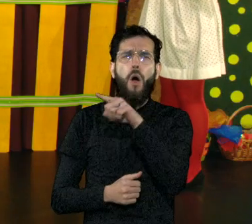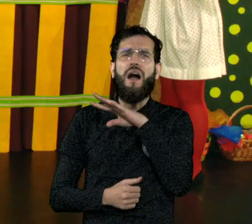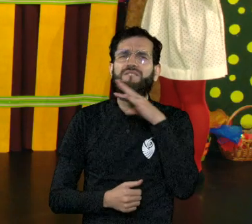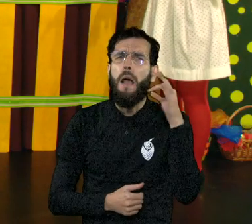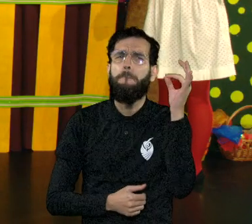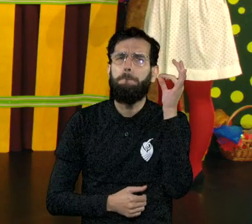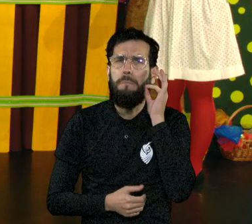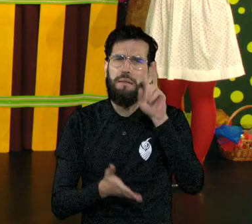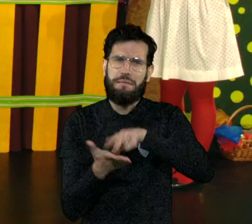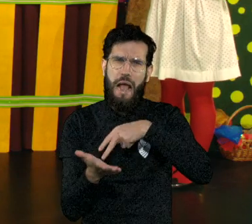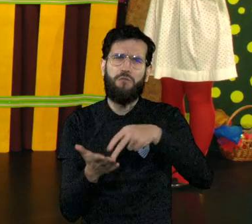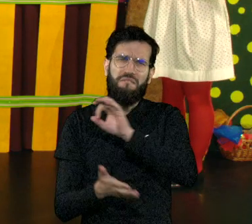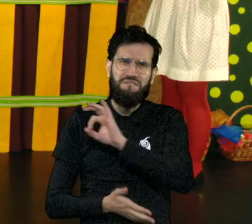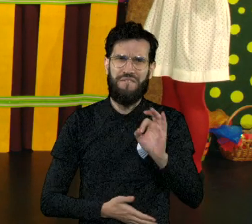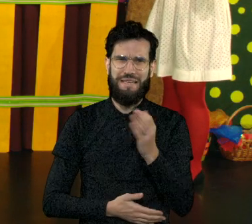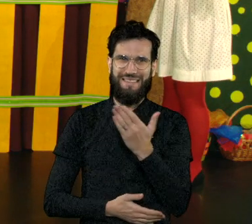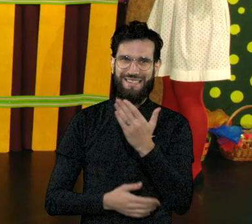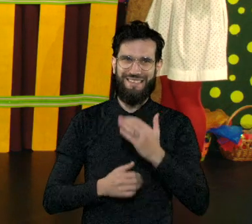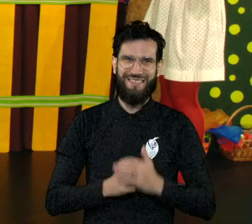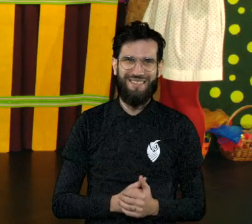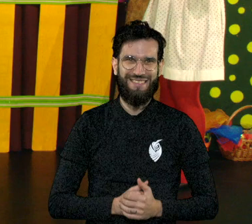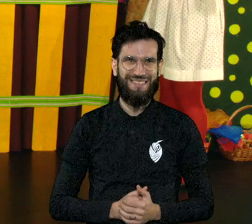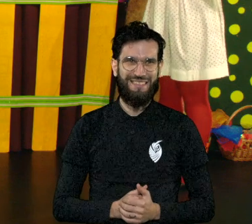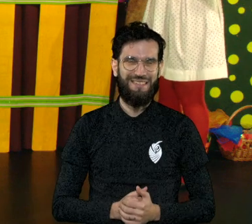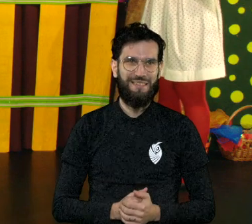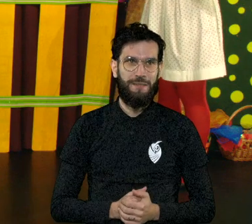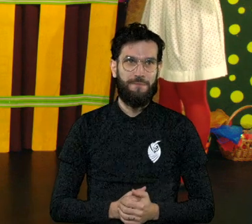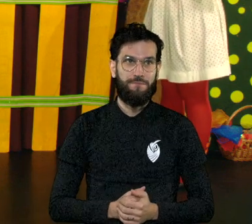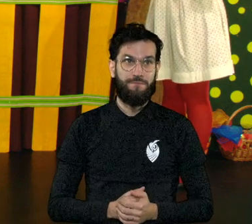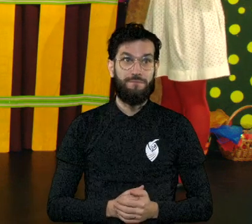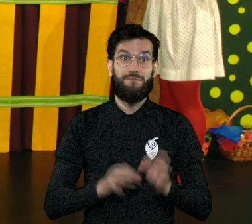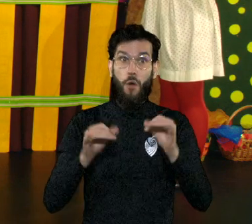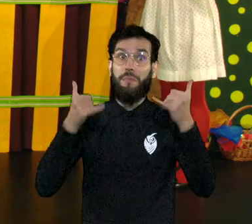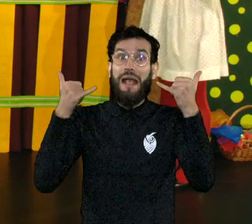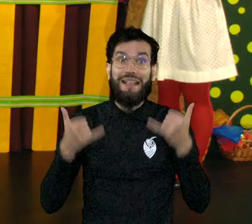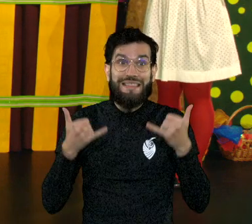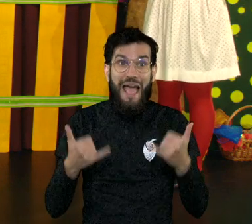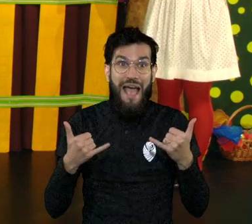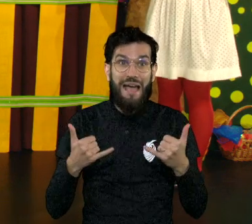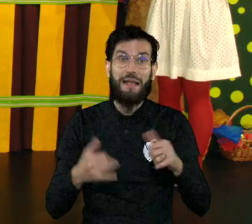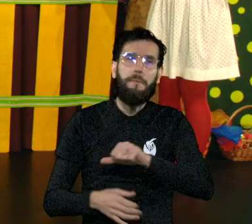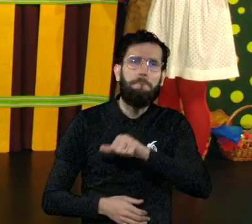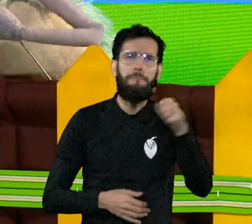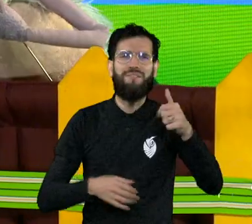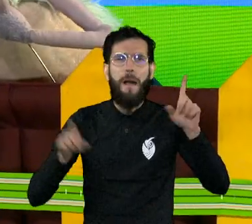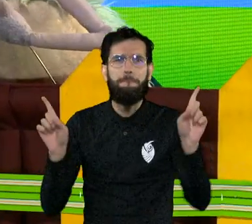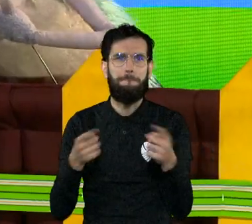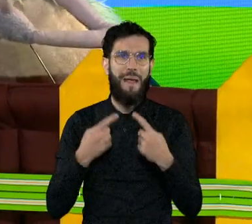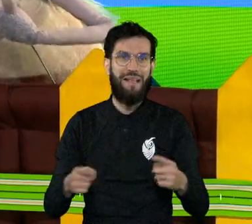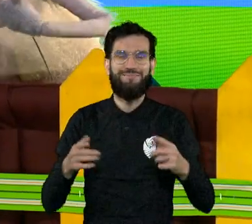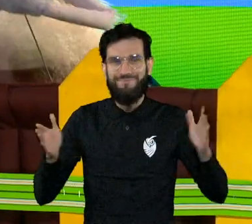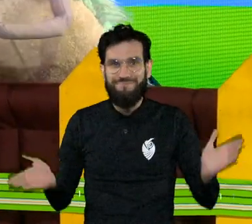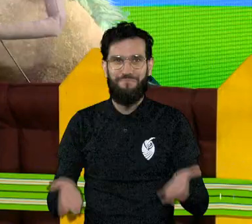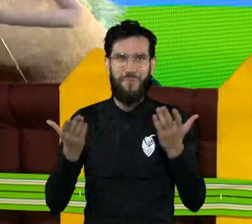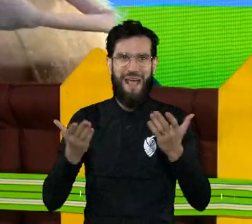pekne tancuje. Ďakujem. Tak a prišla tá chvíľa. Prvá pesnička, poďme